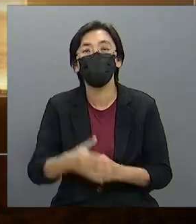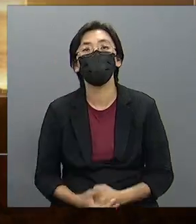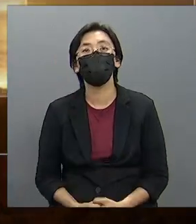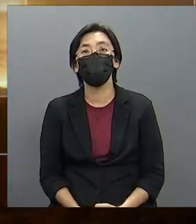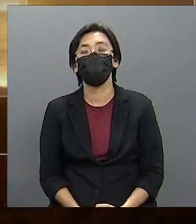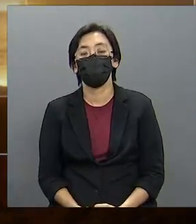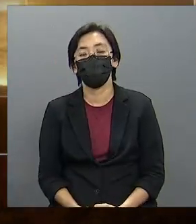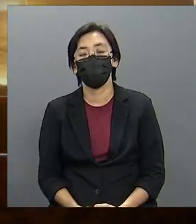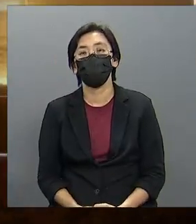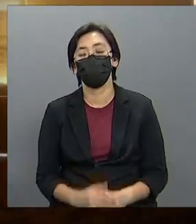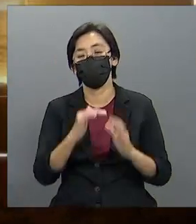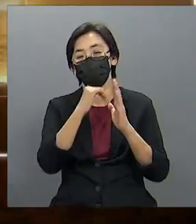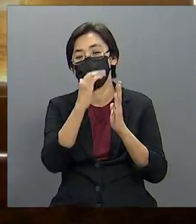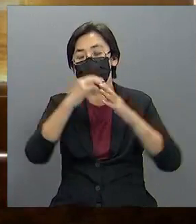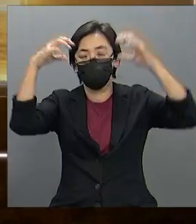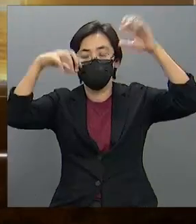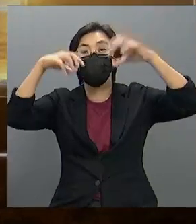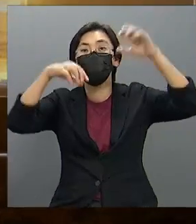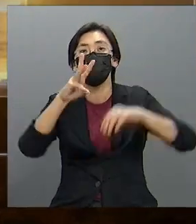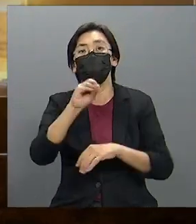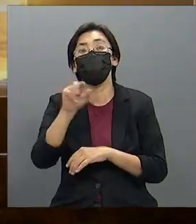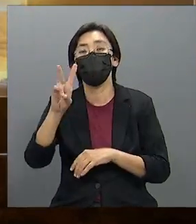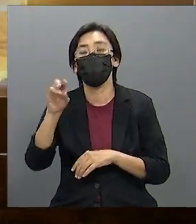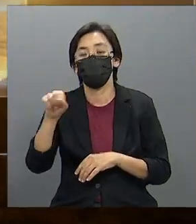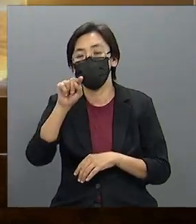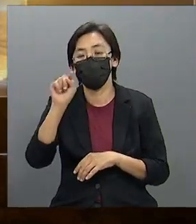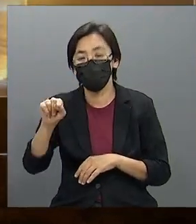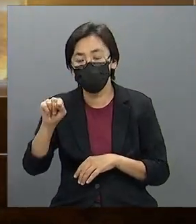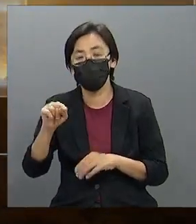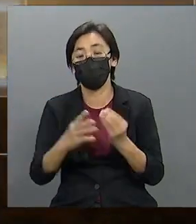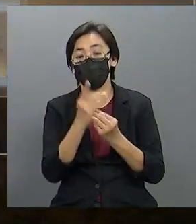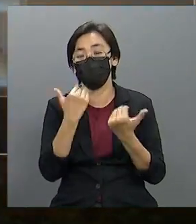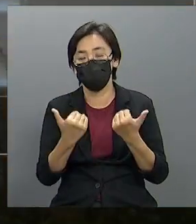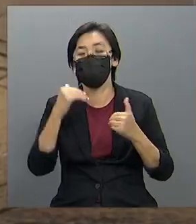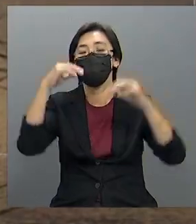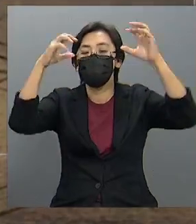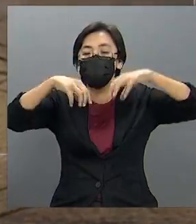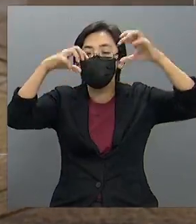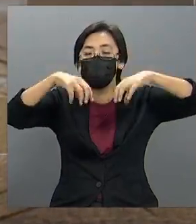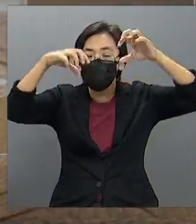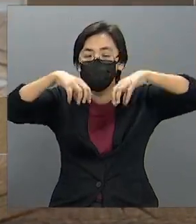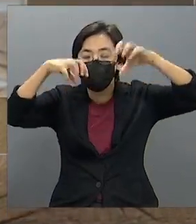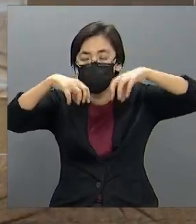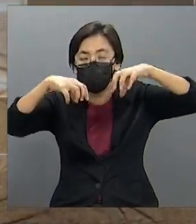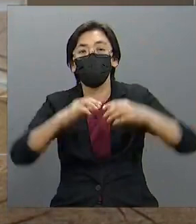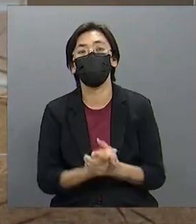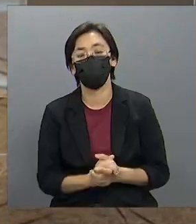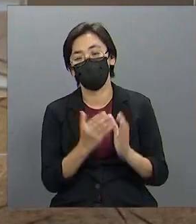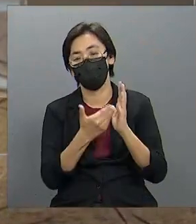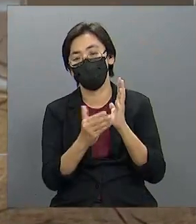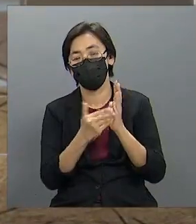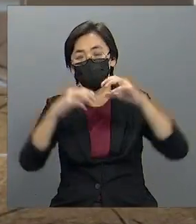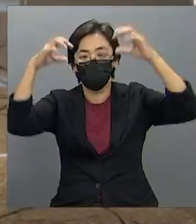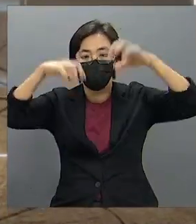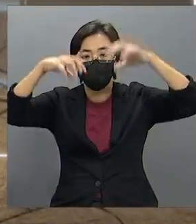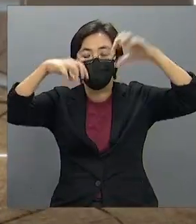ภาคเนอมฝนฟาขนง 60-70%ของพ้นที่ในช่งตลอดสัดา์นี้และจะมฝนตกหนกบางแห่งภาคตรงมีฝนฟาขนง 60